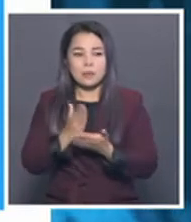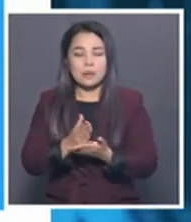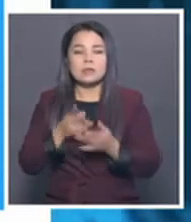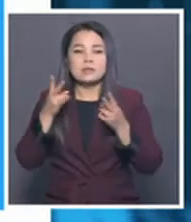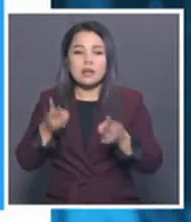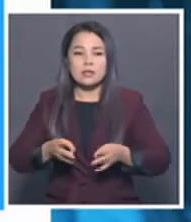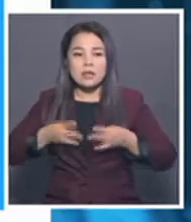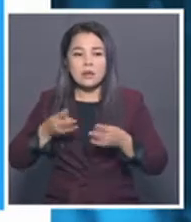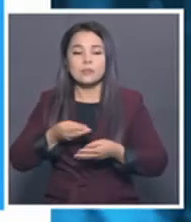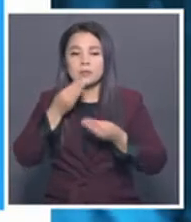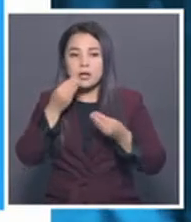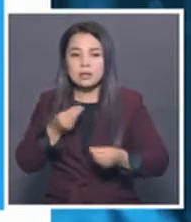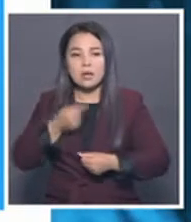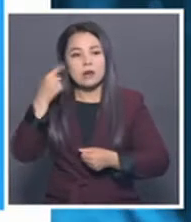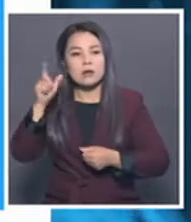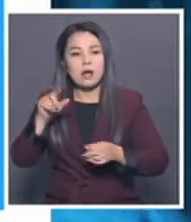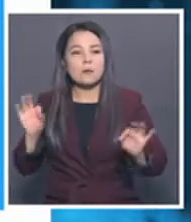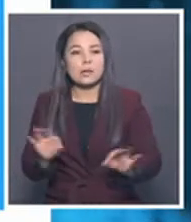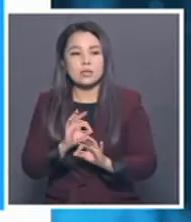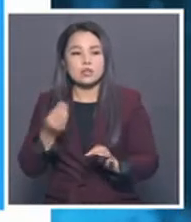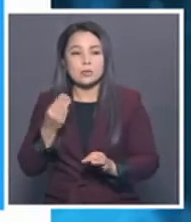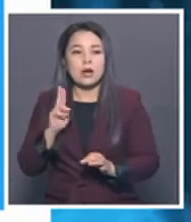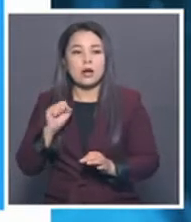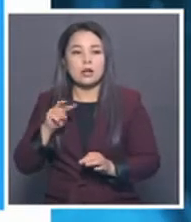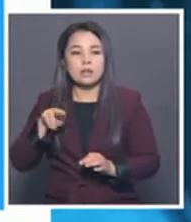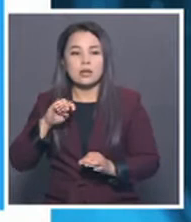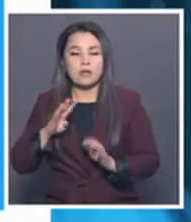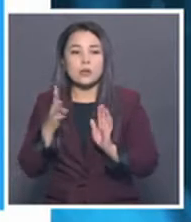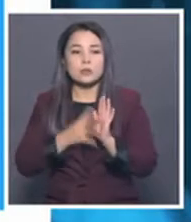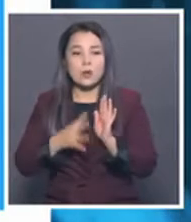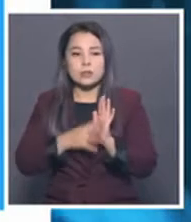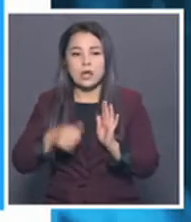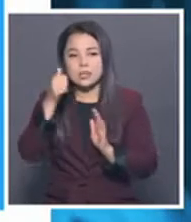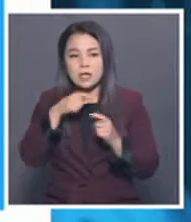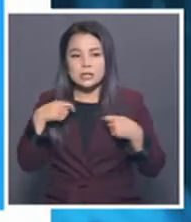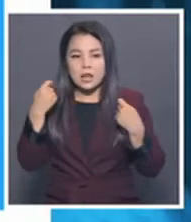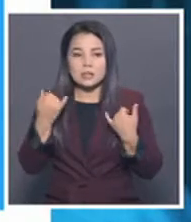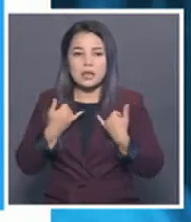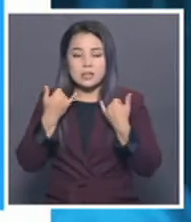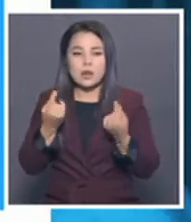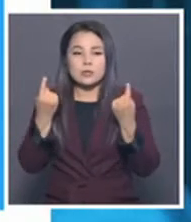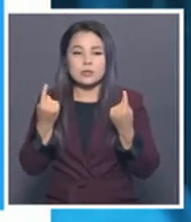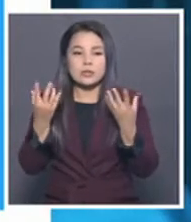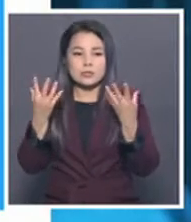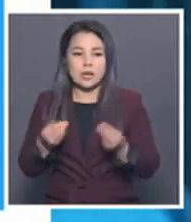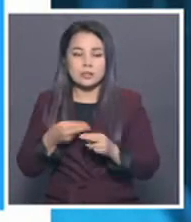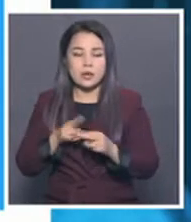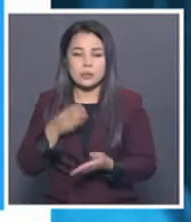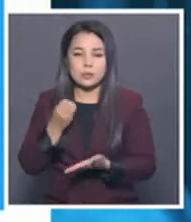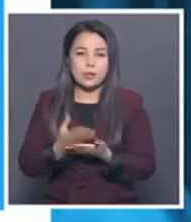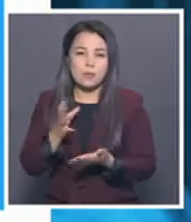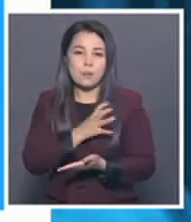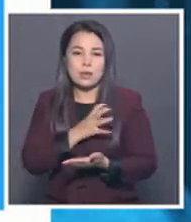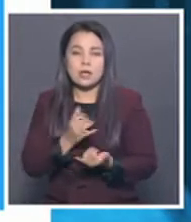бен әсем әуен сыйлаған композитор Шәмші Қалдаяқовтың туғанына 90 жыл толды. Шәмші шығармашылығы ұлттың баға жетпес